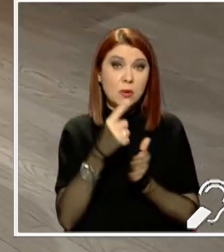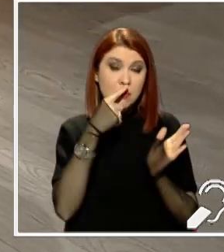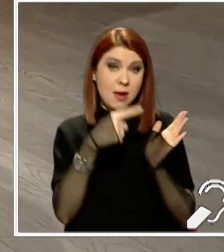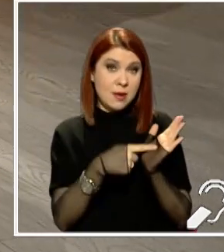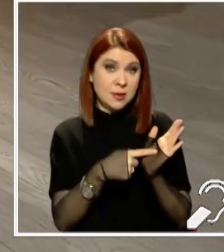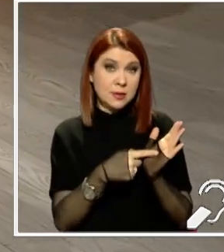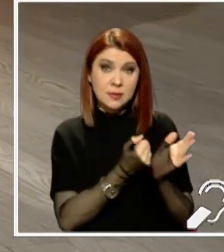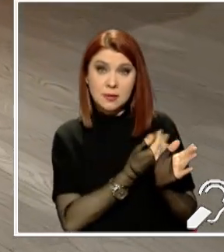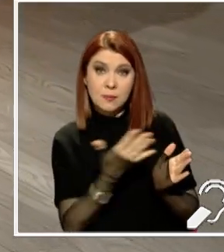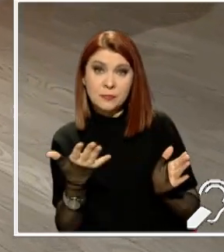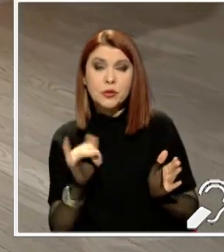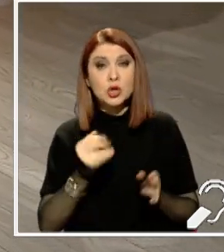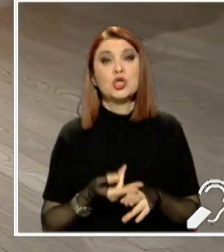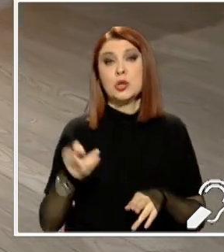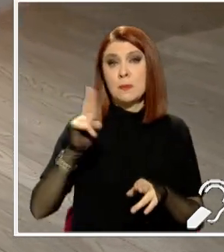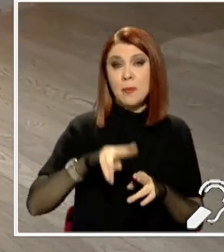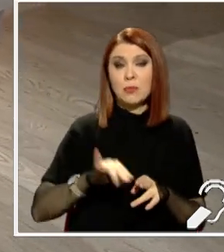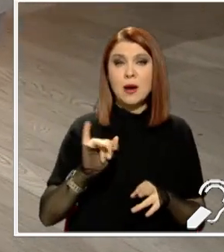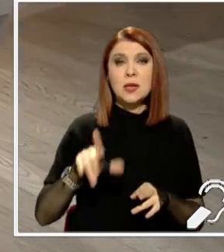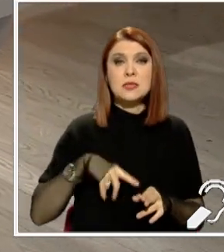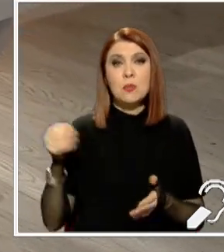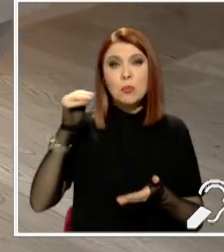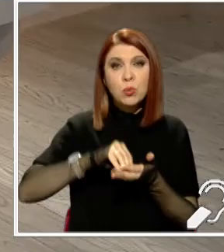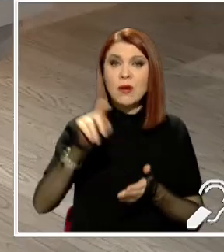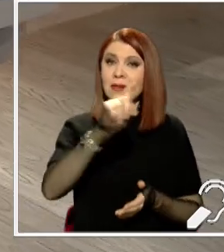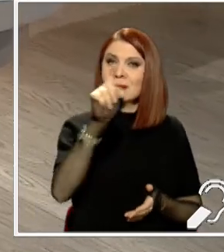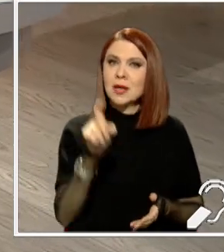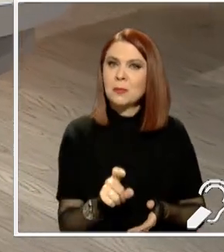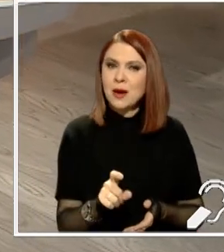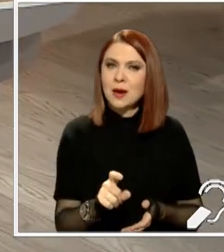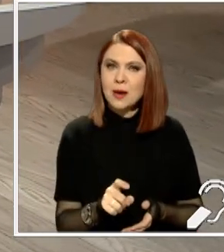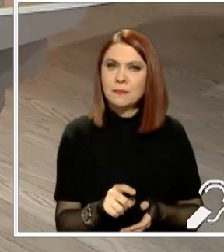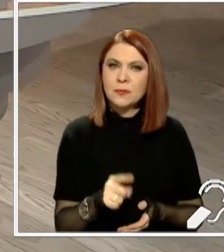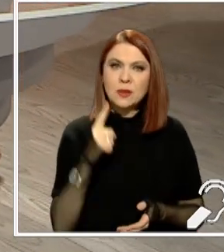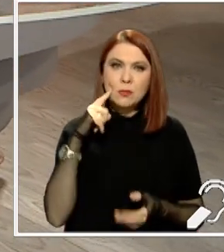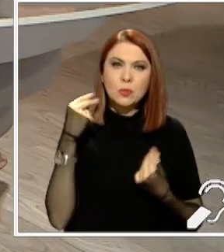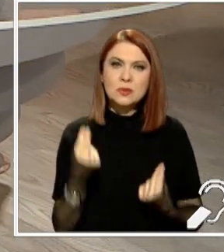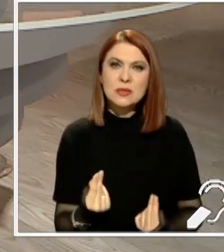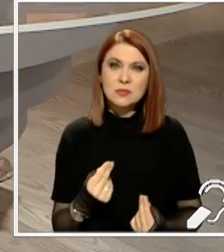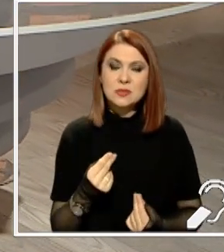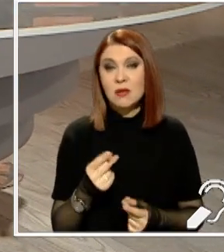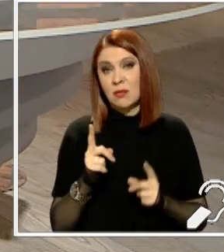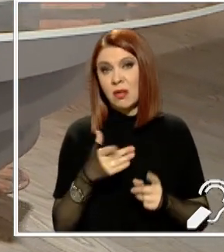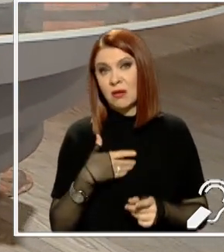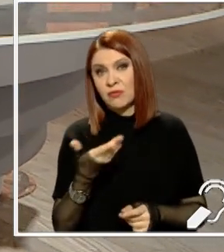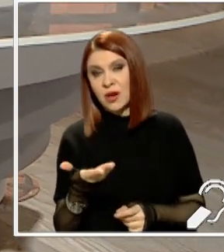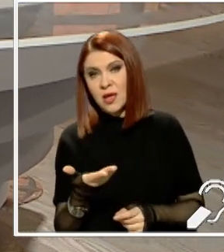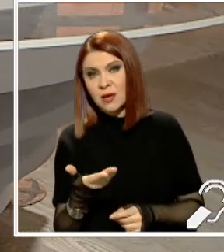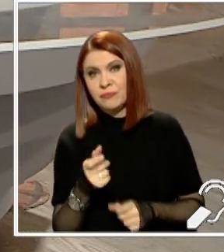arătăm și, mai mult decât atât, care să pună o întrebare morală, dacă vrei,